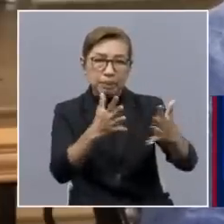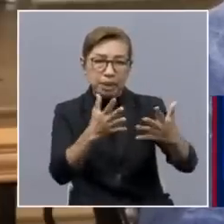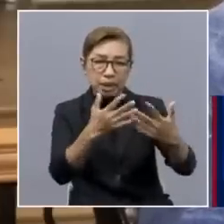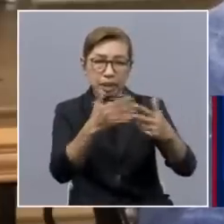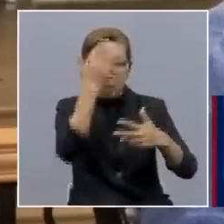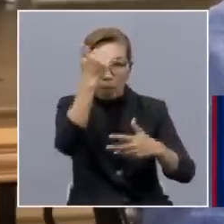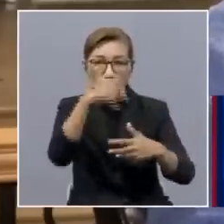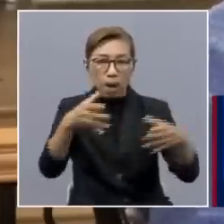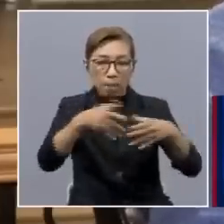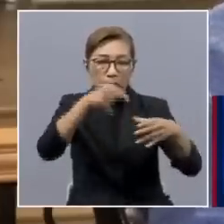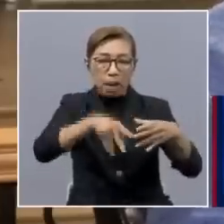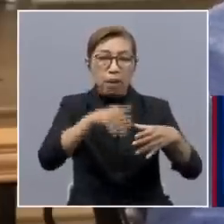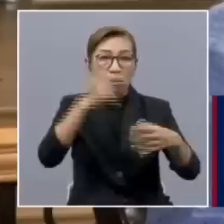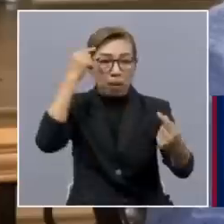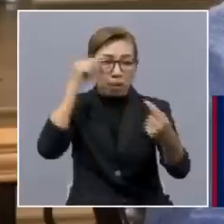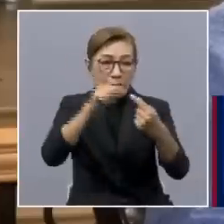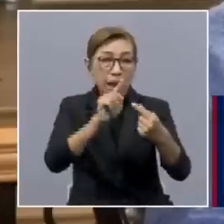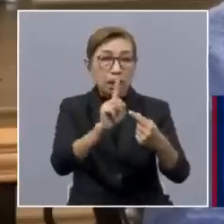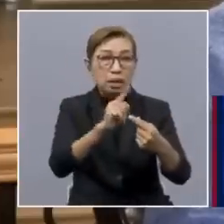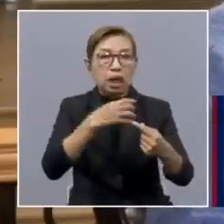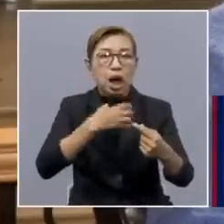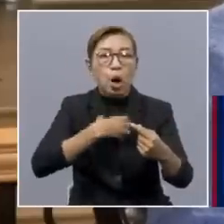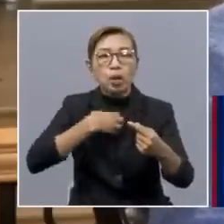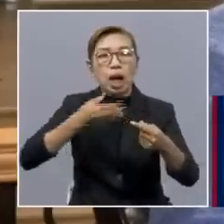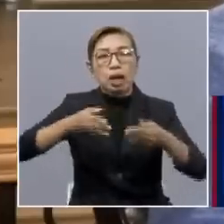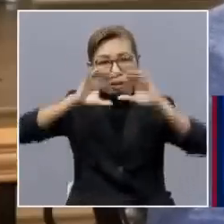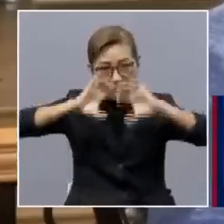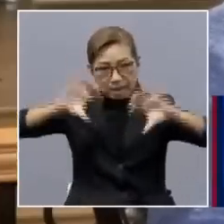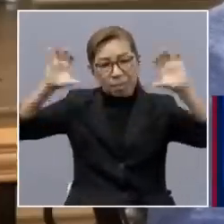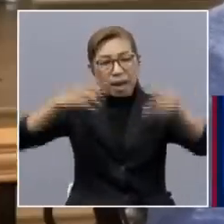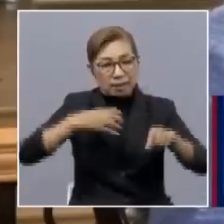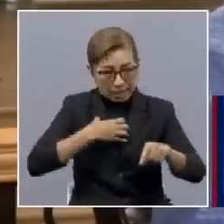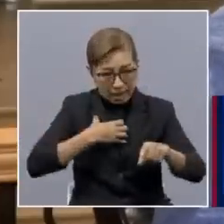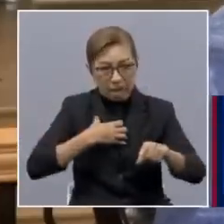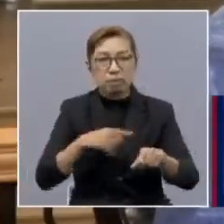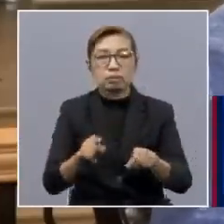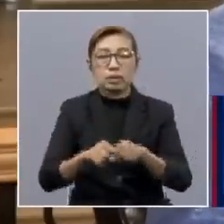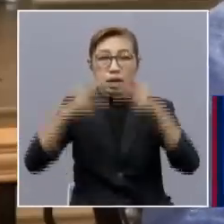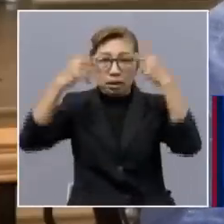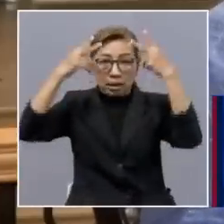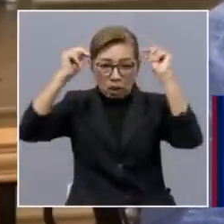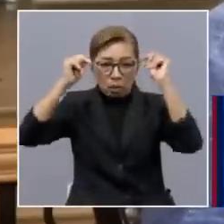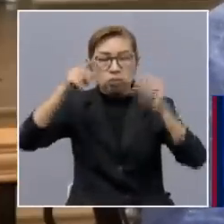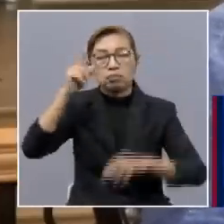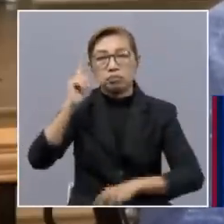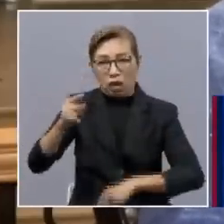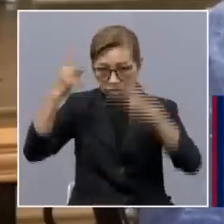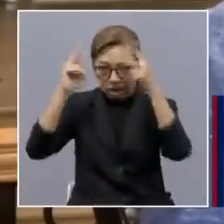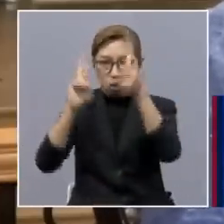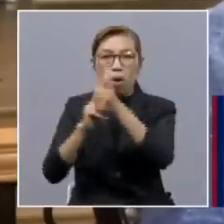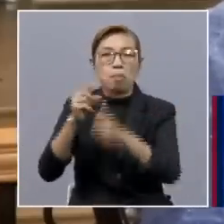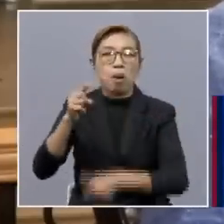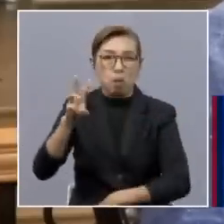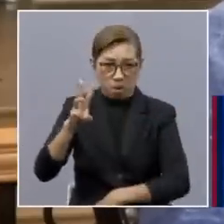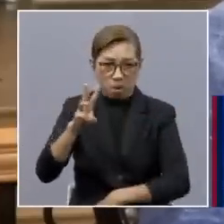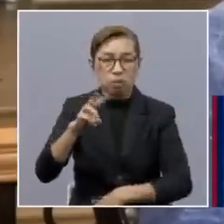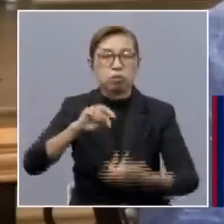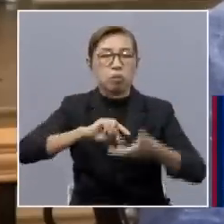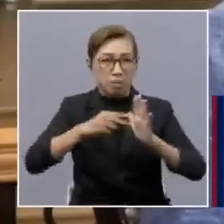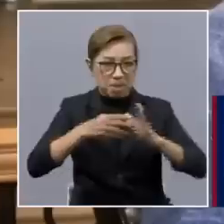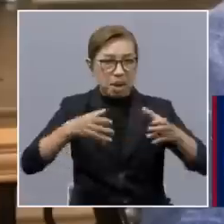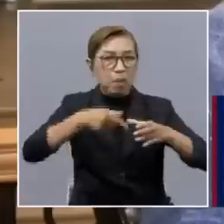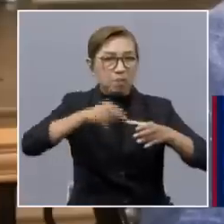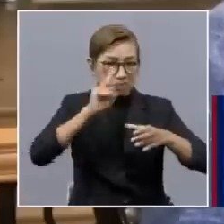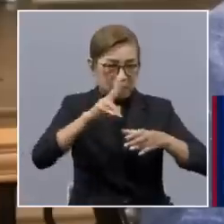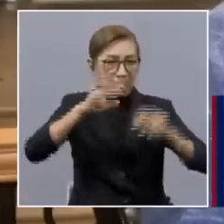พรรคเพื่อไทยต้องการกลับเข้าสู่อำนาจรัฐนายกต้องชื่อพลเอกประวิตรนะครับแล้วก็ในมุมมองของอาจารย์ท่านนี้เนี่